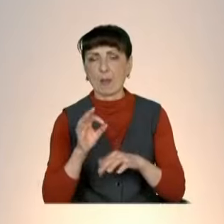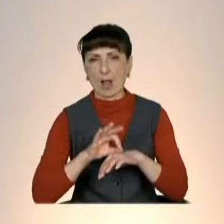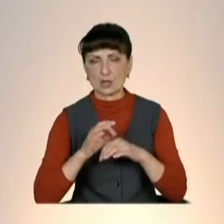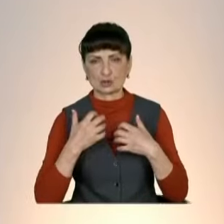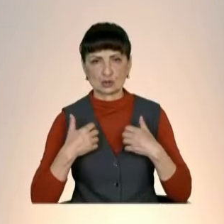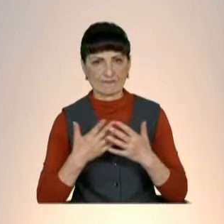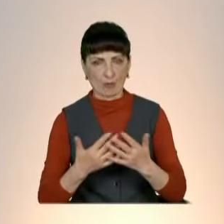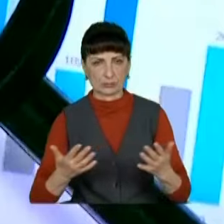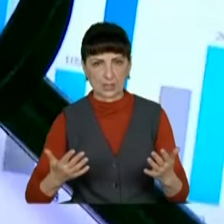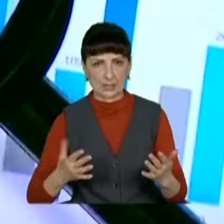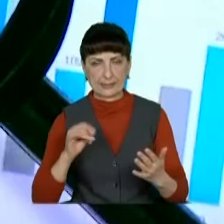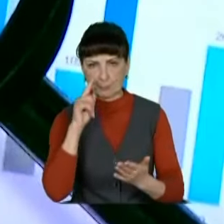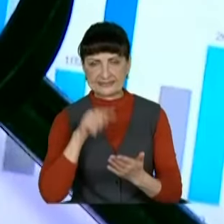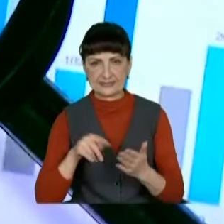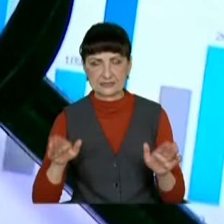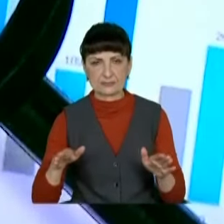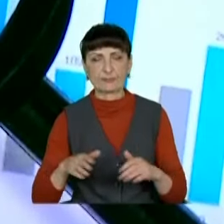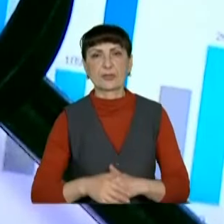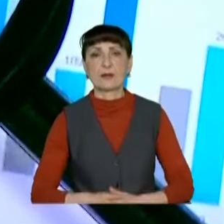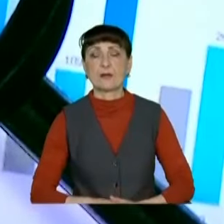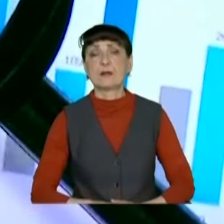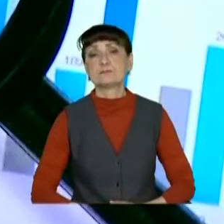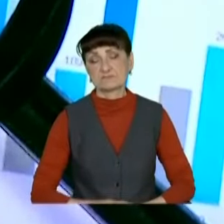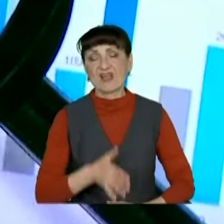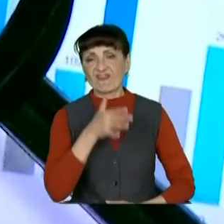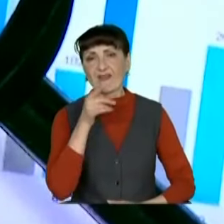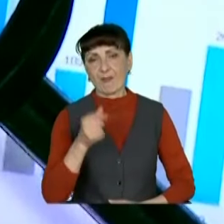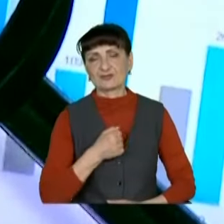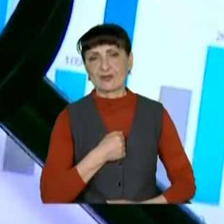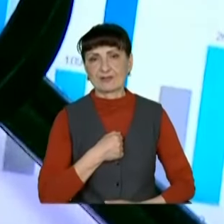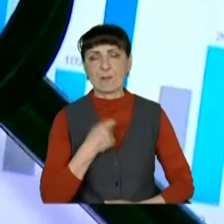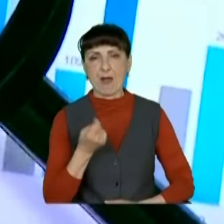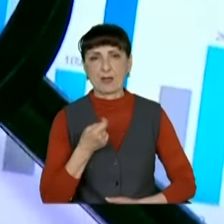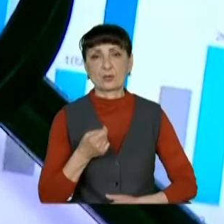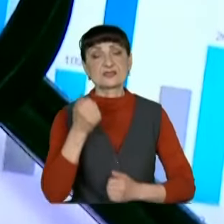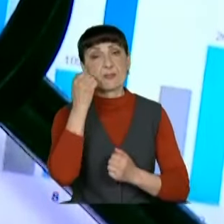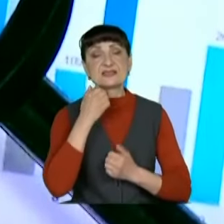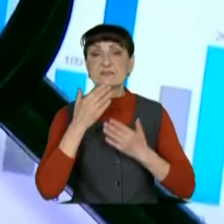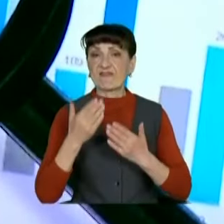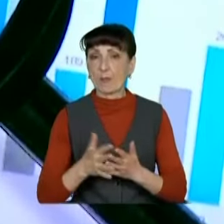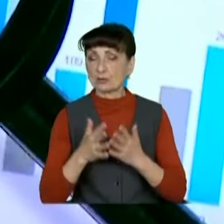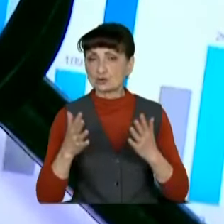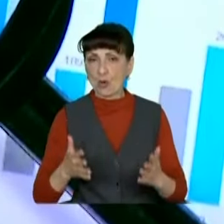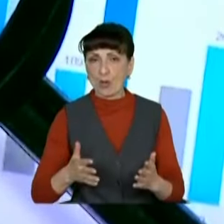животных. Сарсенбай Кадырович, время нашего эфира подошло к концу. Спасибо вам большое. Успехов вам в работе.